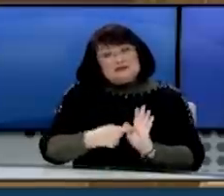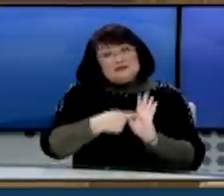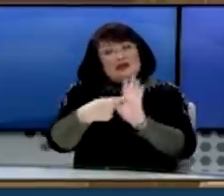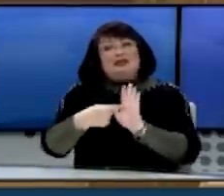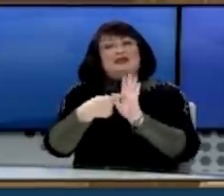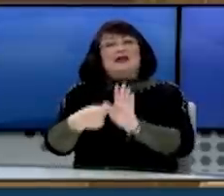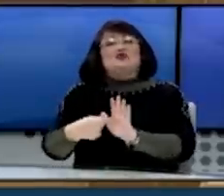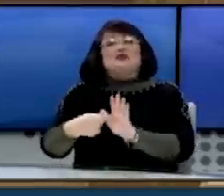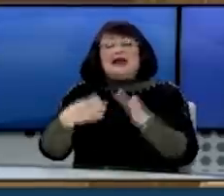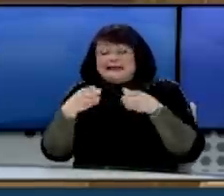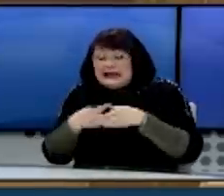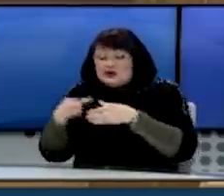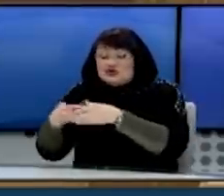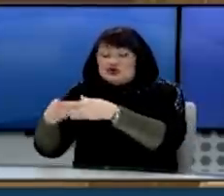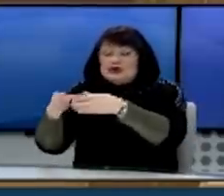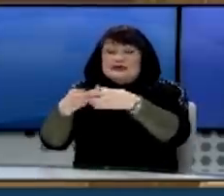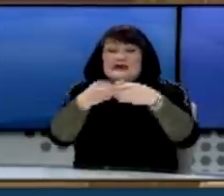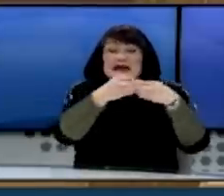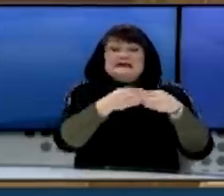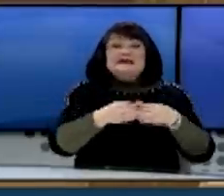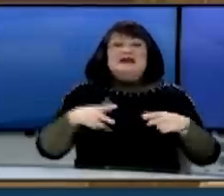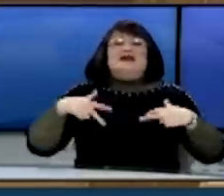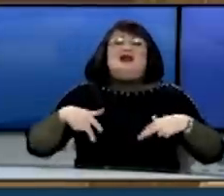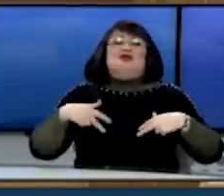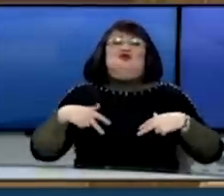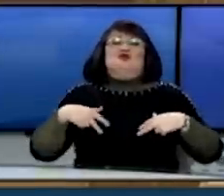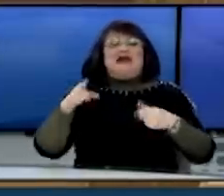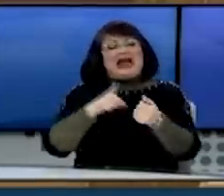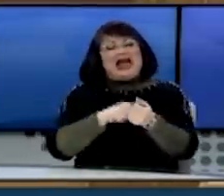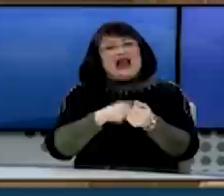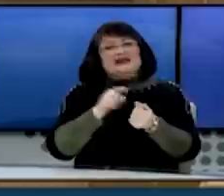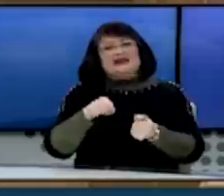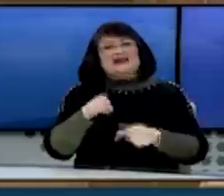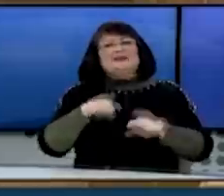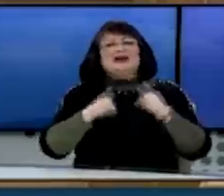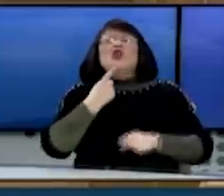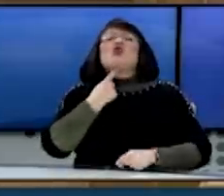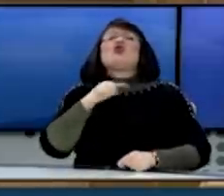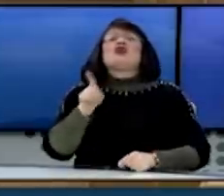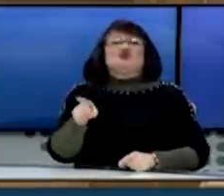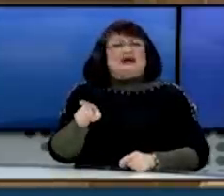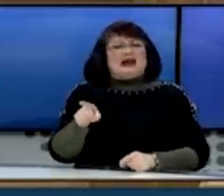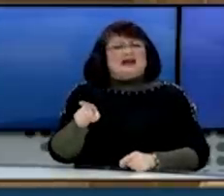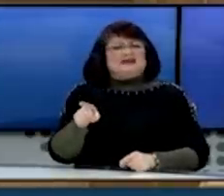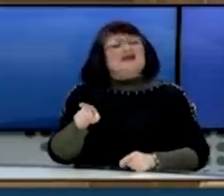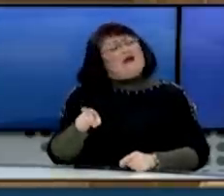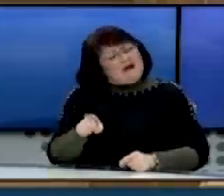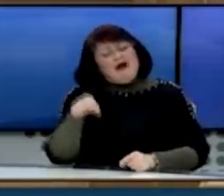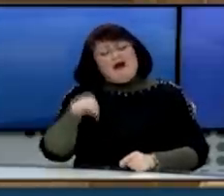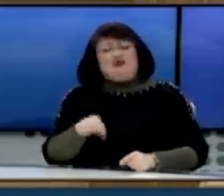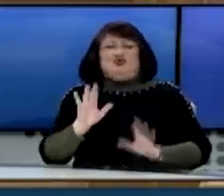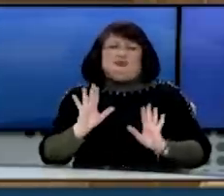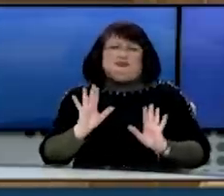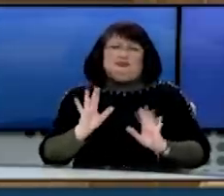τον ταξικό χαρακτήρα αυτού του κράτους. Τέτοιος είναι και ας ξυνίζουν ορισμένοι τα μούτρα τους εδώ μέσα.